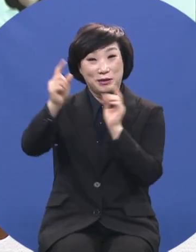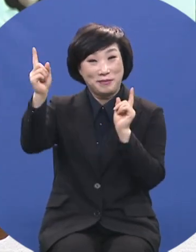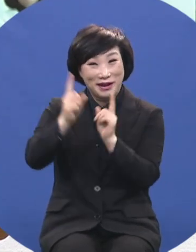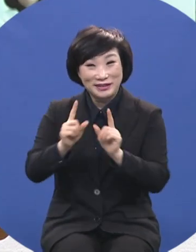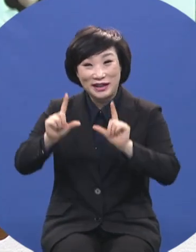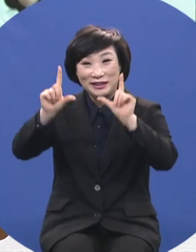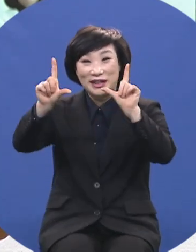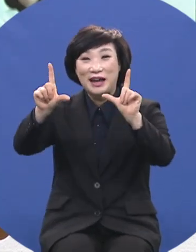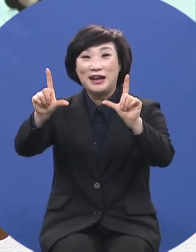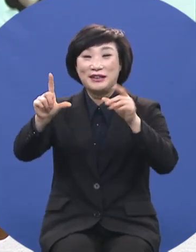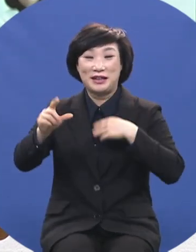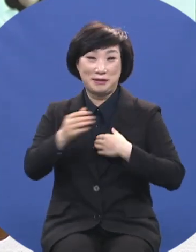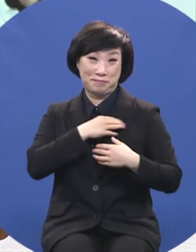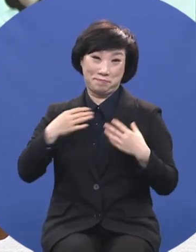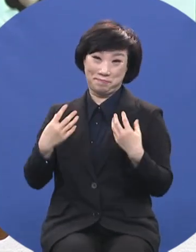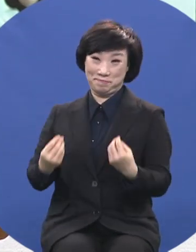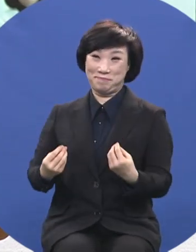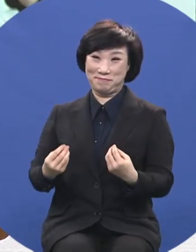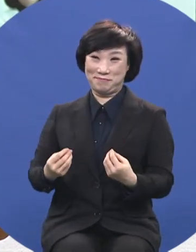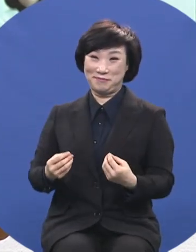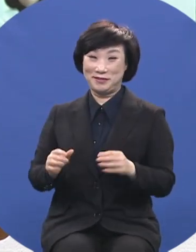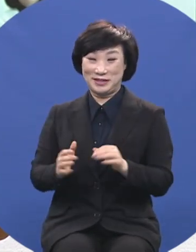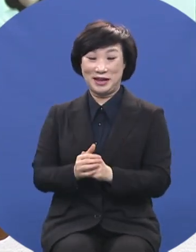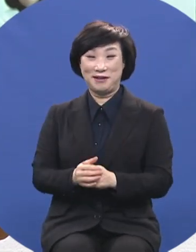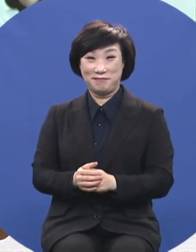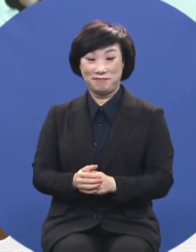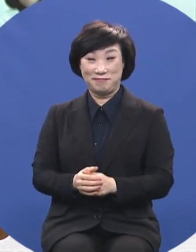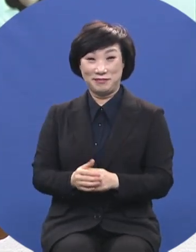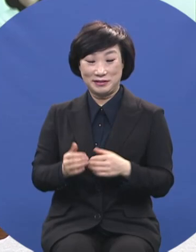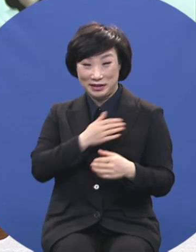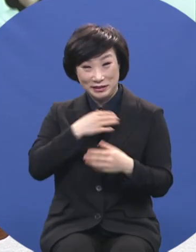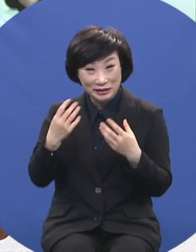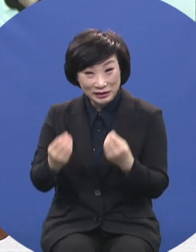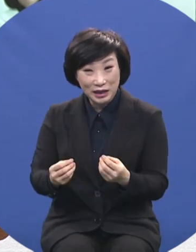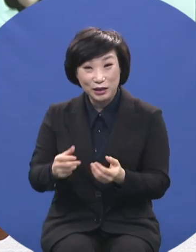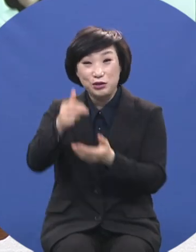날 어여시 염치 있게 만나야 된다.